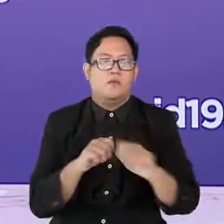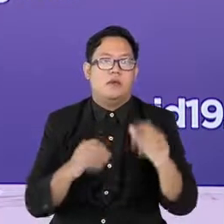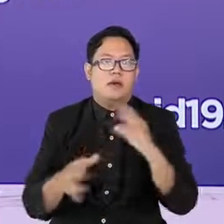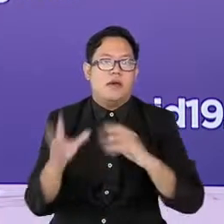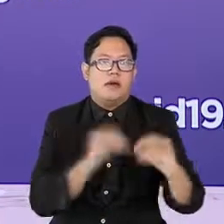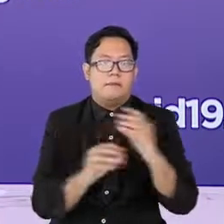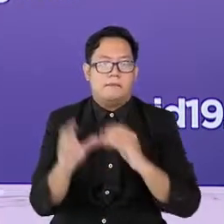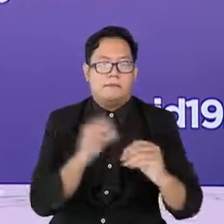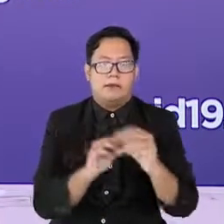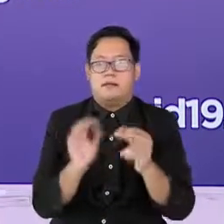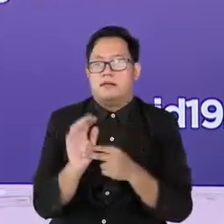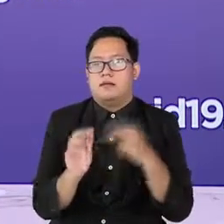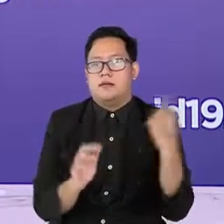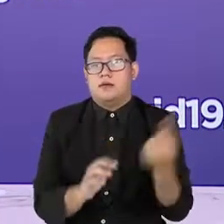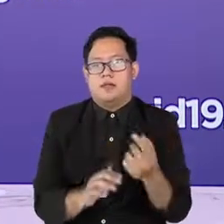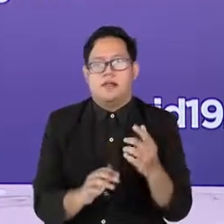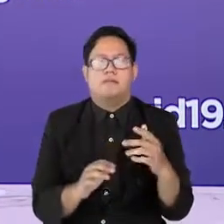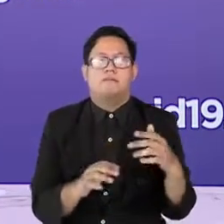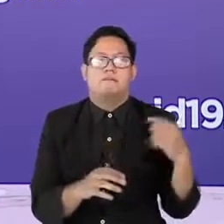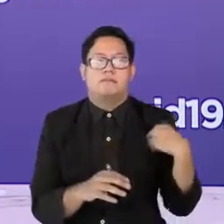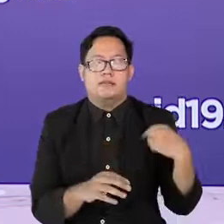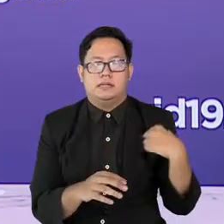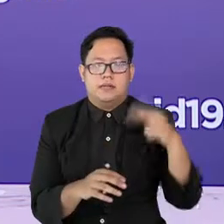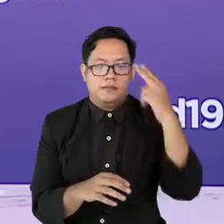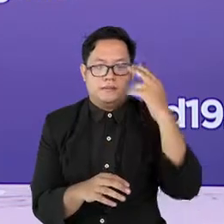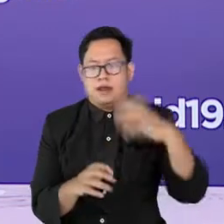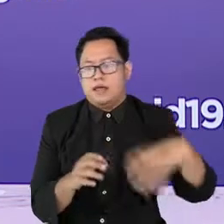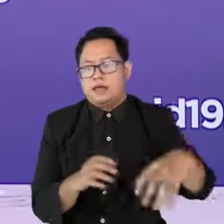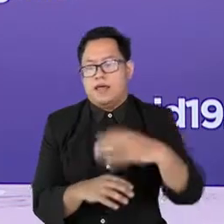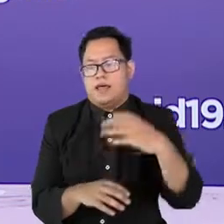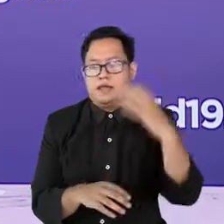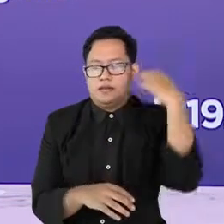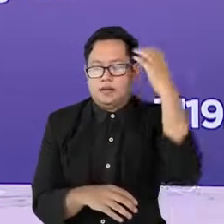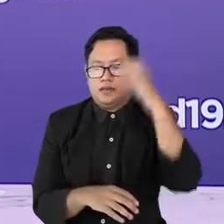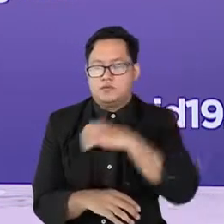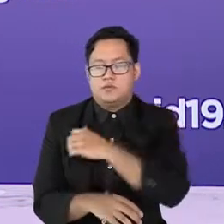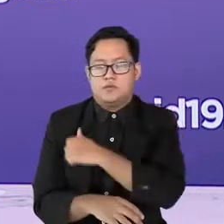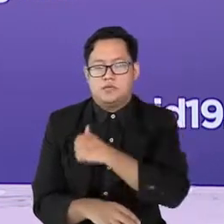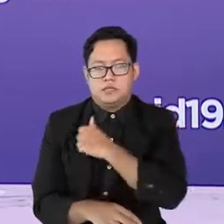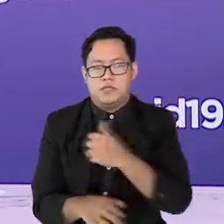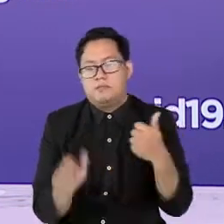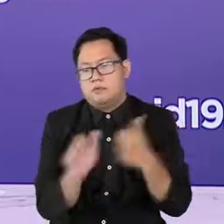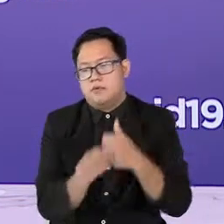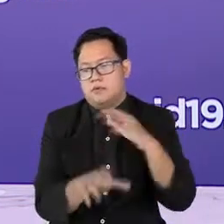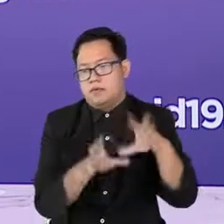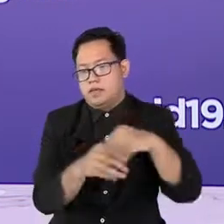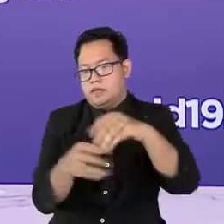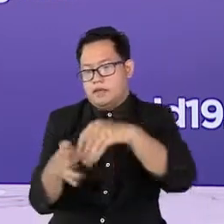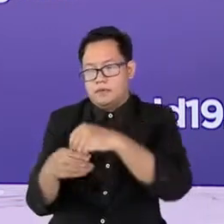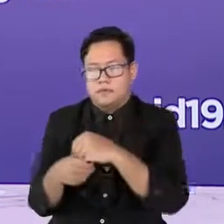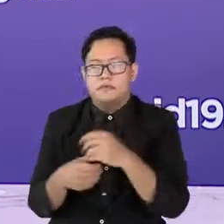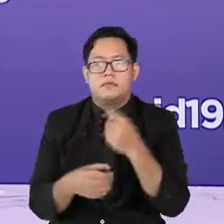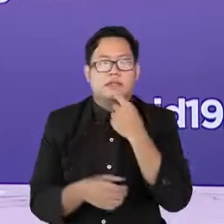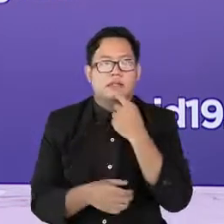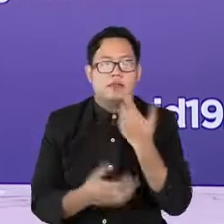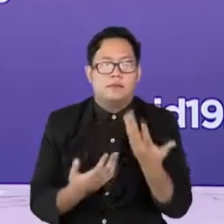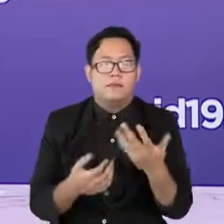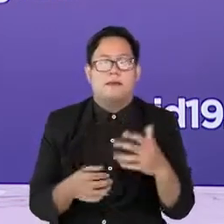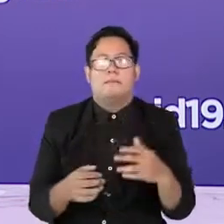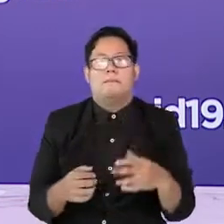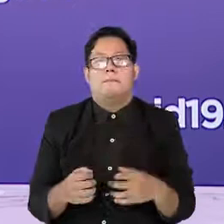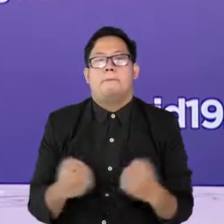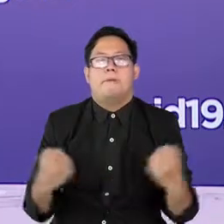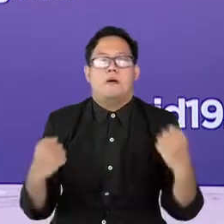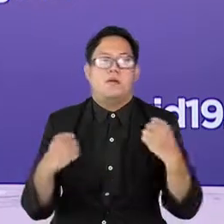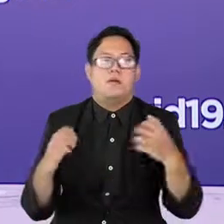bersama sejumlah menteri dan kepala daerah dinas sosial dan Dinas Kesehatan terkait penguatan solidaritas